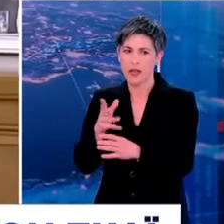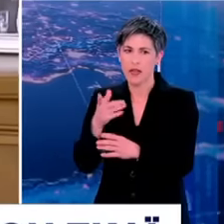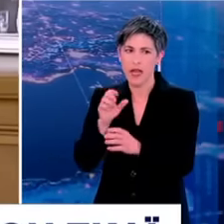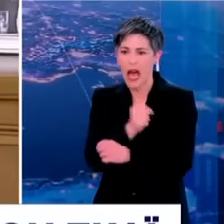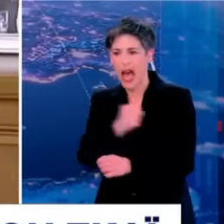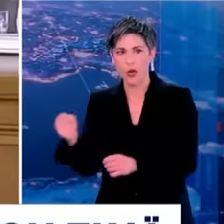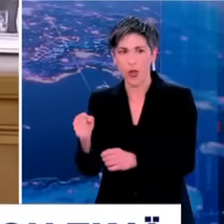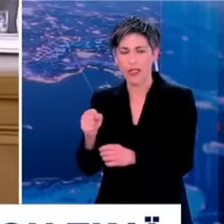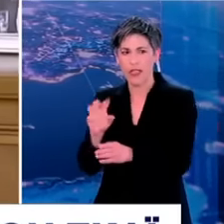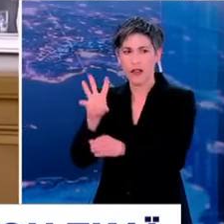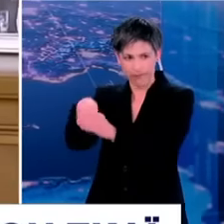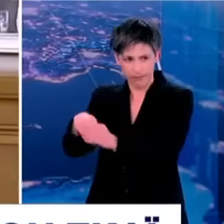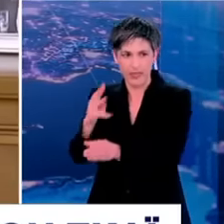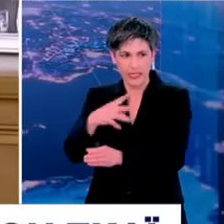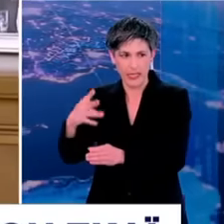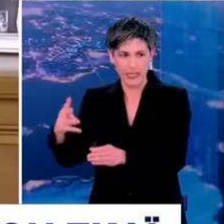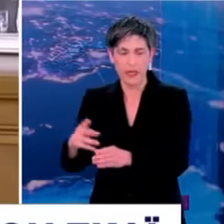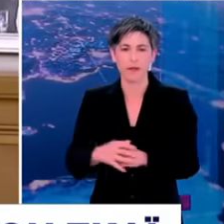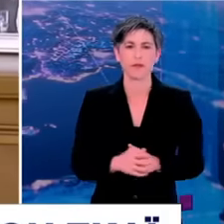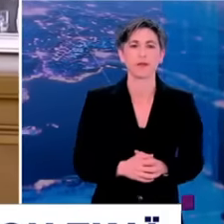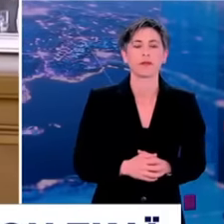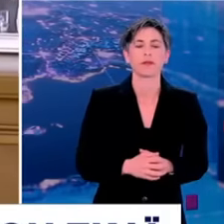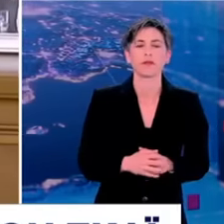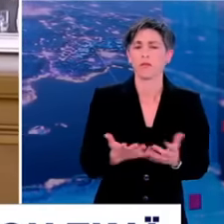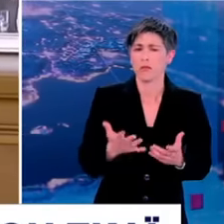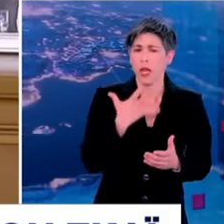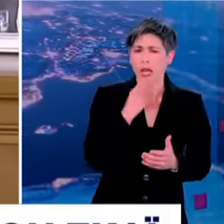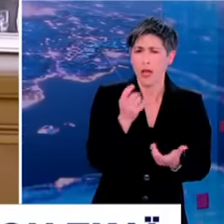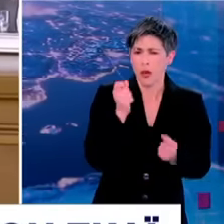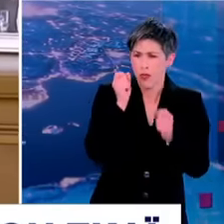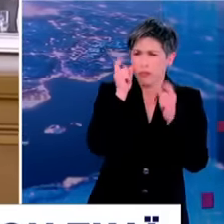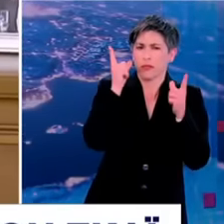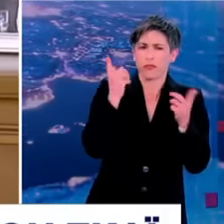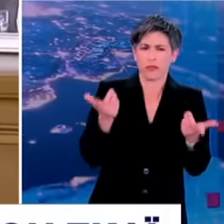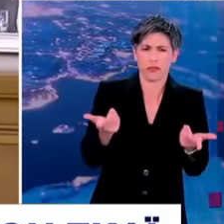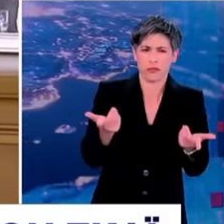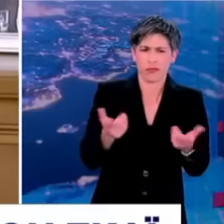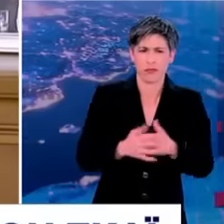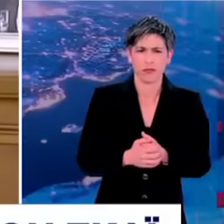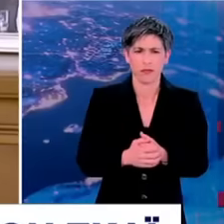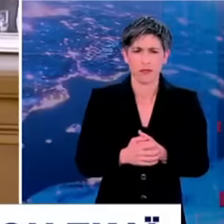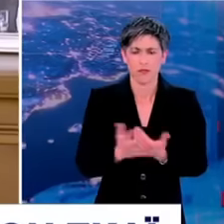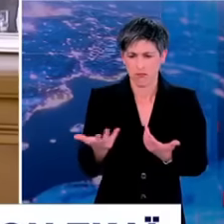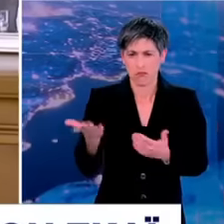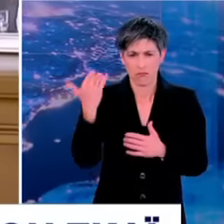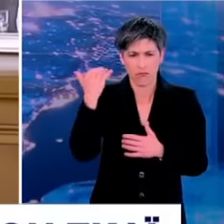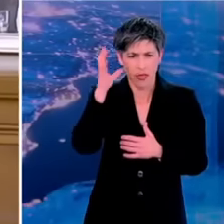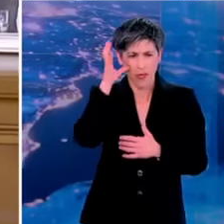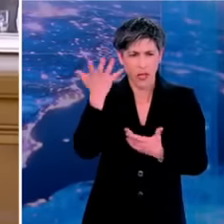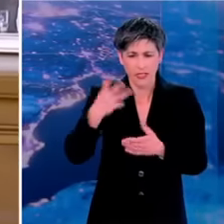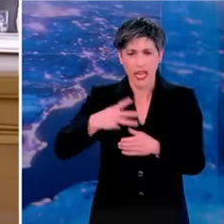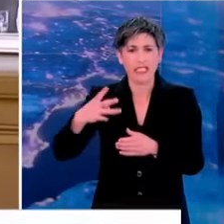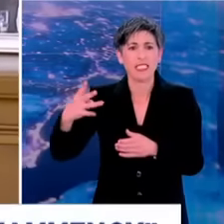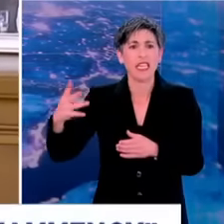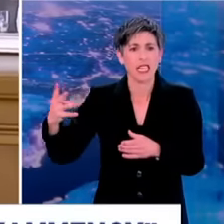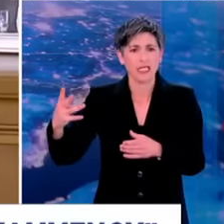καταρχάς πρέπει να εκπλήσεται κάποιος με μια τέτοια υπόθεση εργασίας όταν ο ΣΥΡΙΖΑ είχε συγκυβερνήσει με